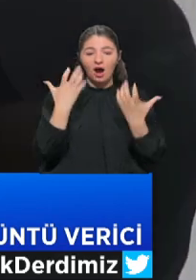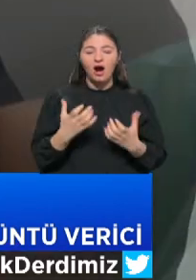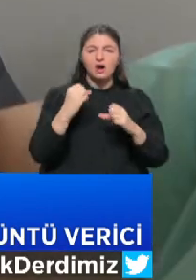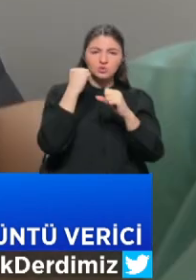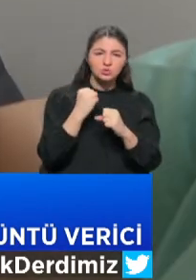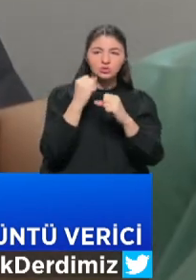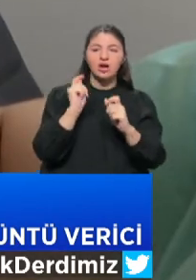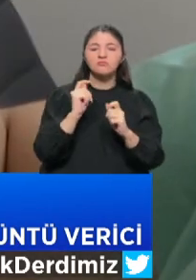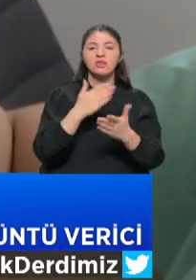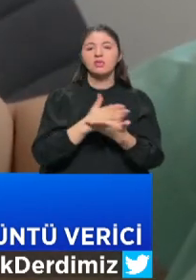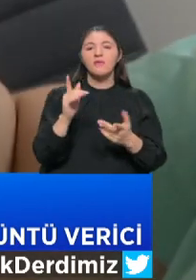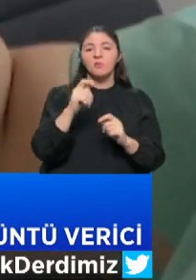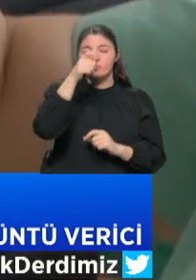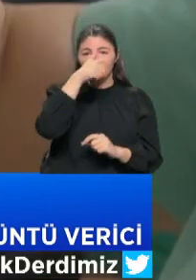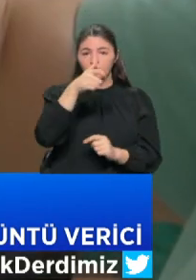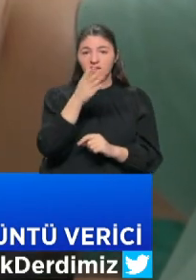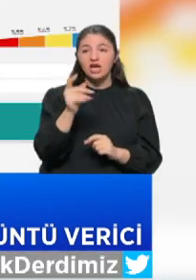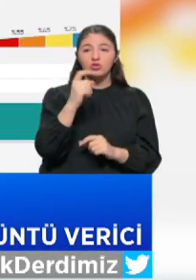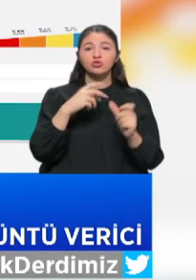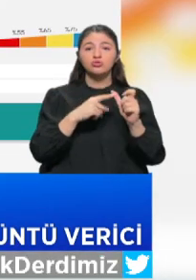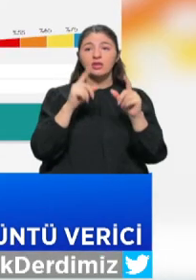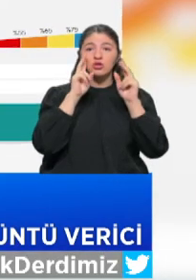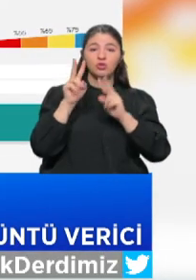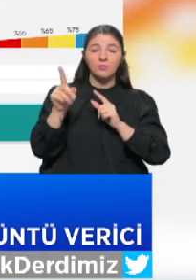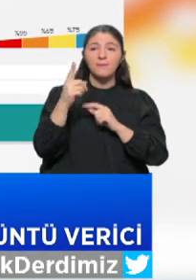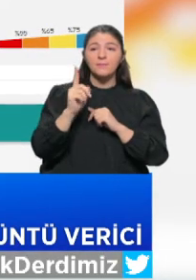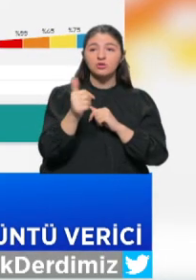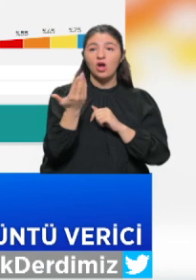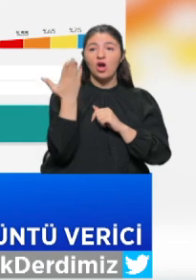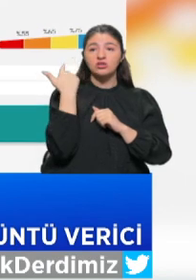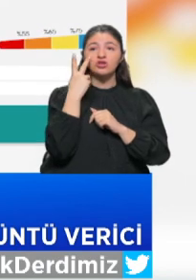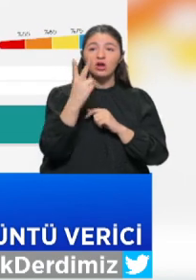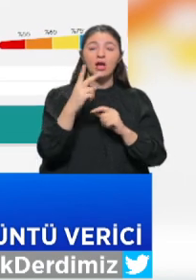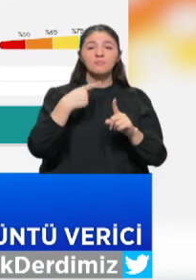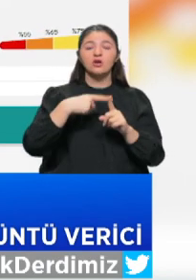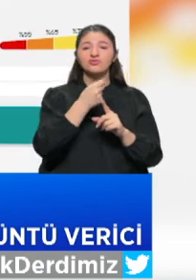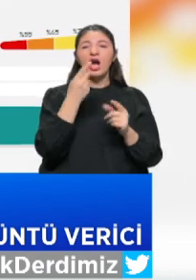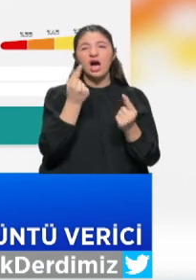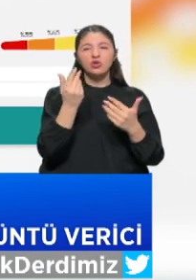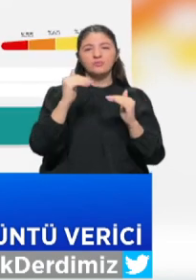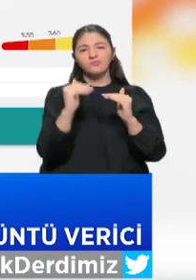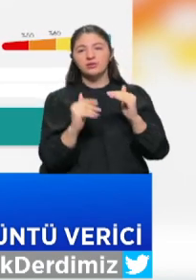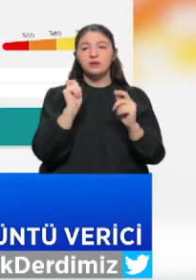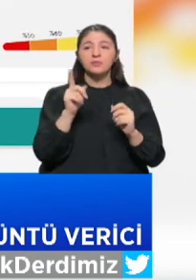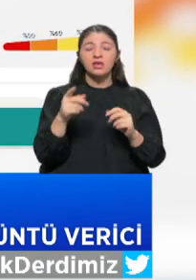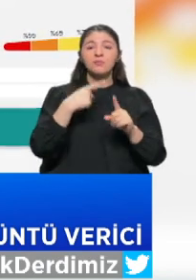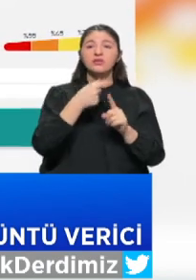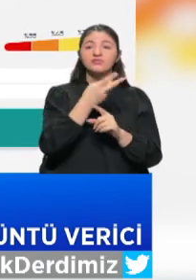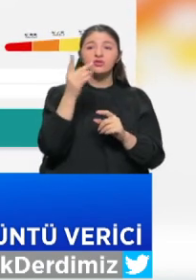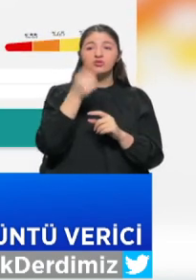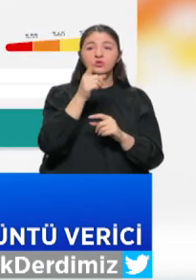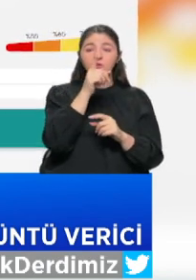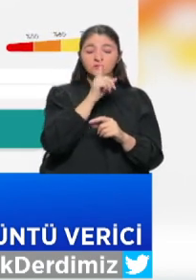ağır yükünü sırtlama ya devam ediyor Türkiye 9 Şubat'ta tablosunda bir gün öncesine göre vaka sayıları az da olsa düştüm vaka